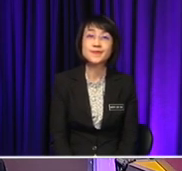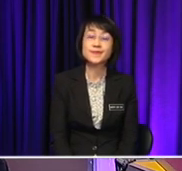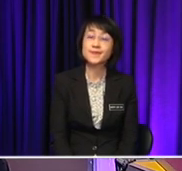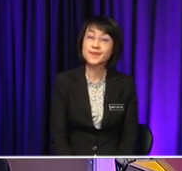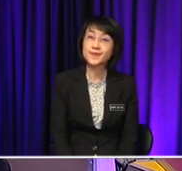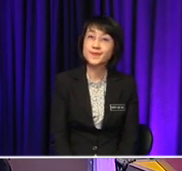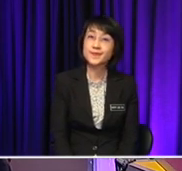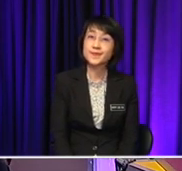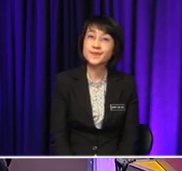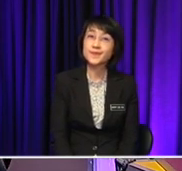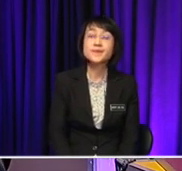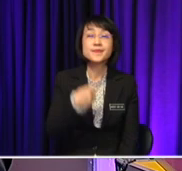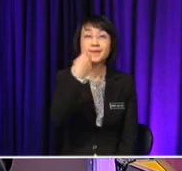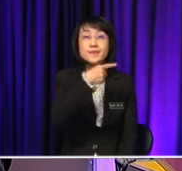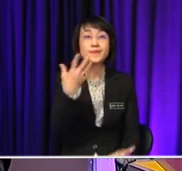Jawa